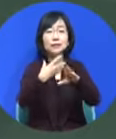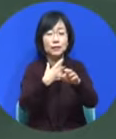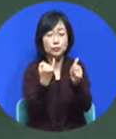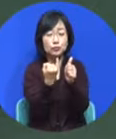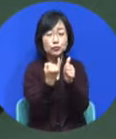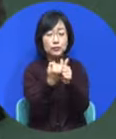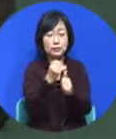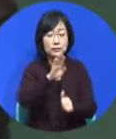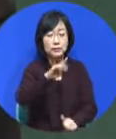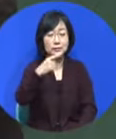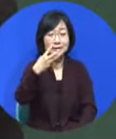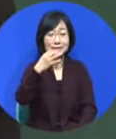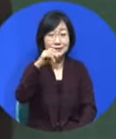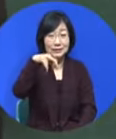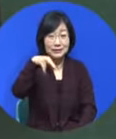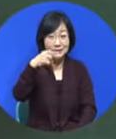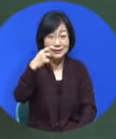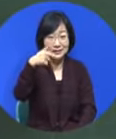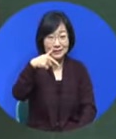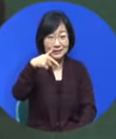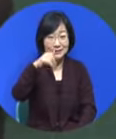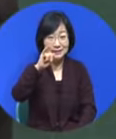아라인데 그